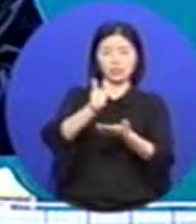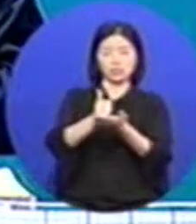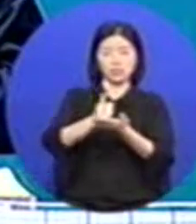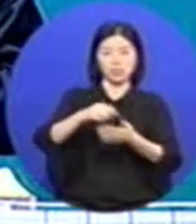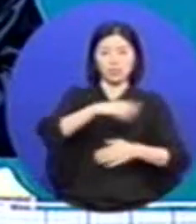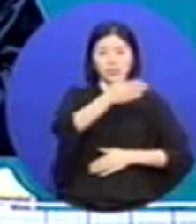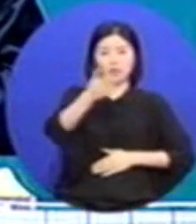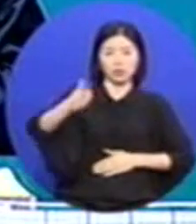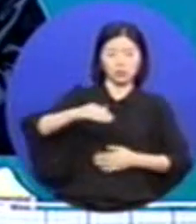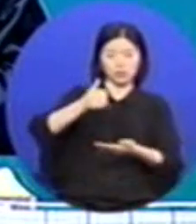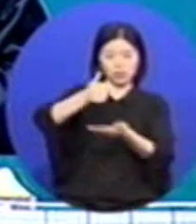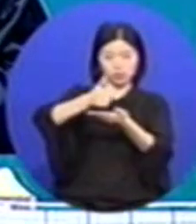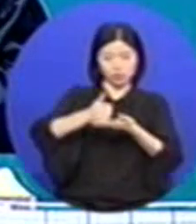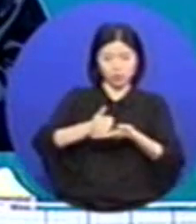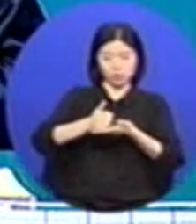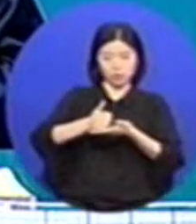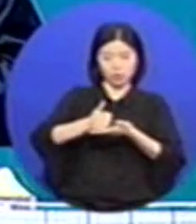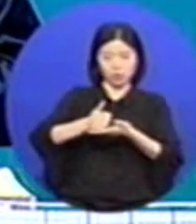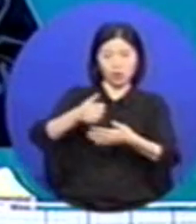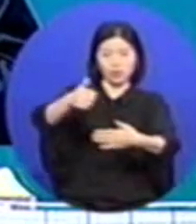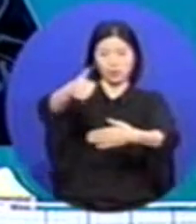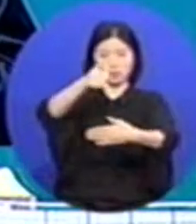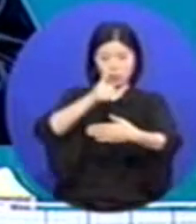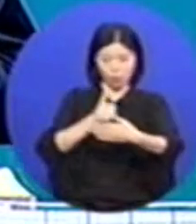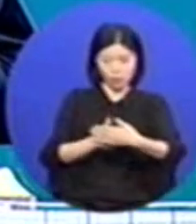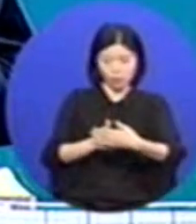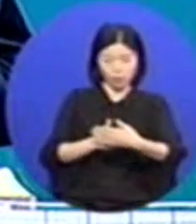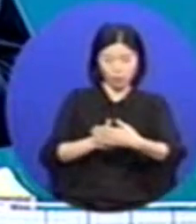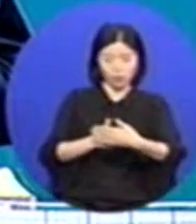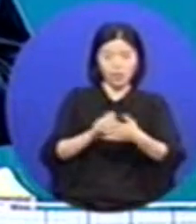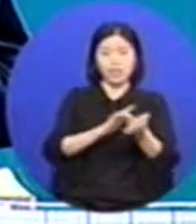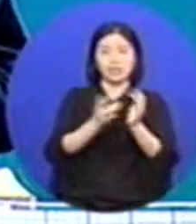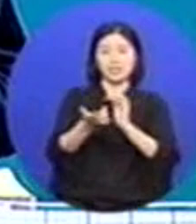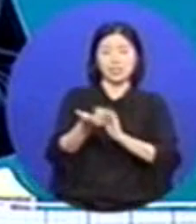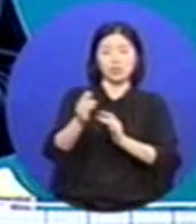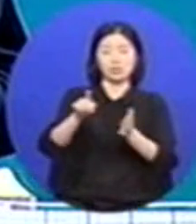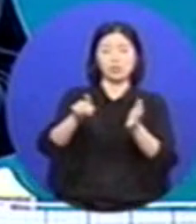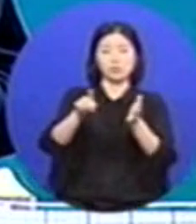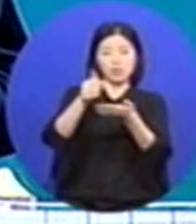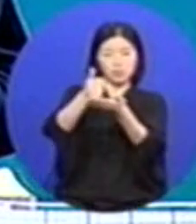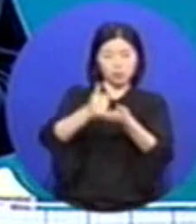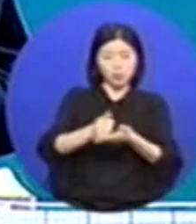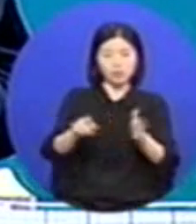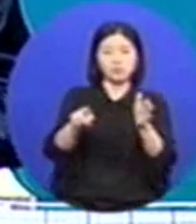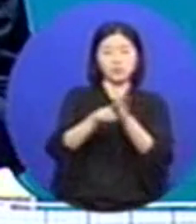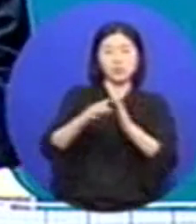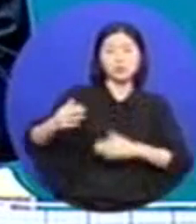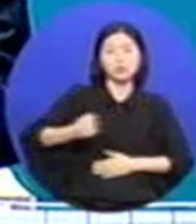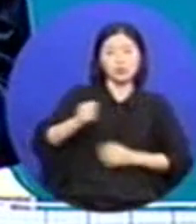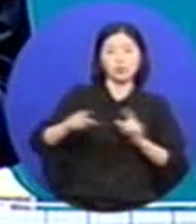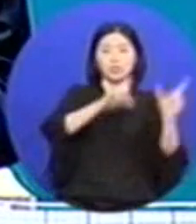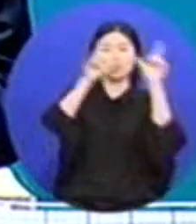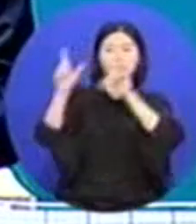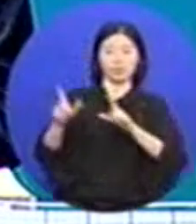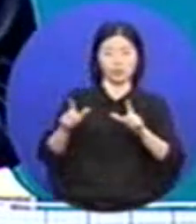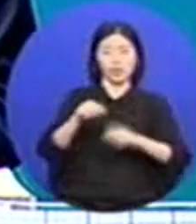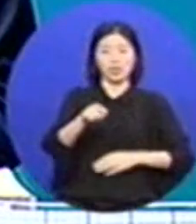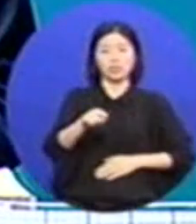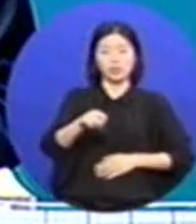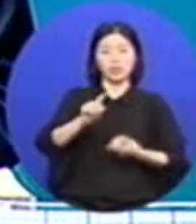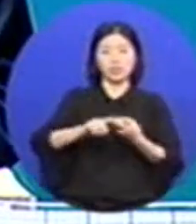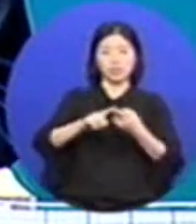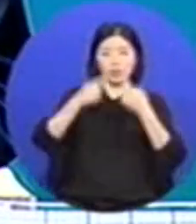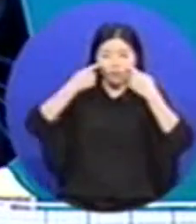주님으로 영접하고 이제는 예수님을 믿는 믿음으로 사는 거예요 여러분이 그 점에 대해서 분명